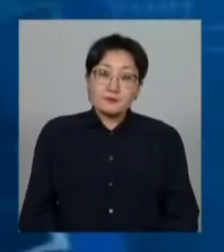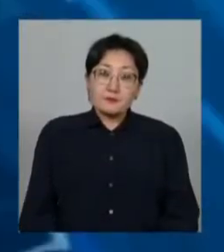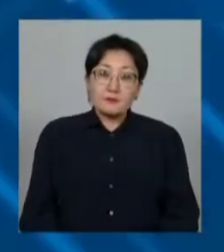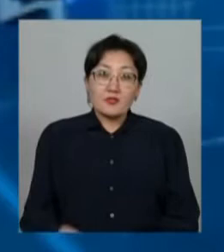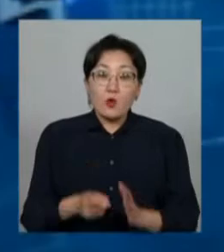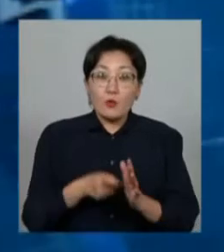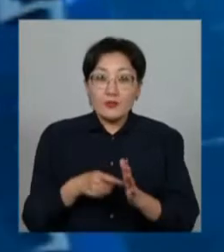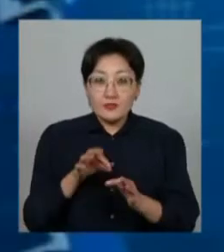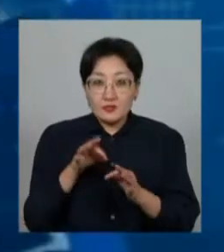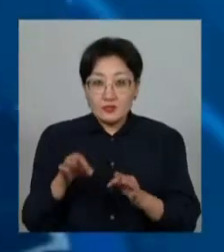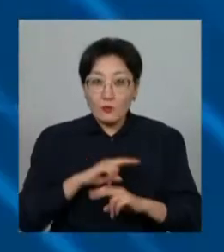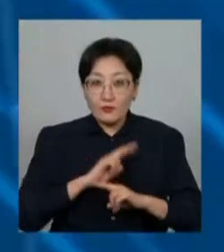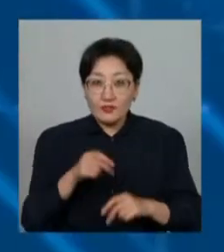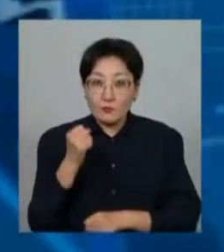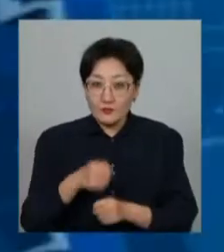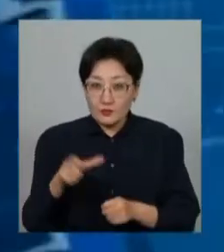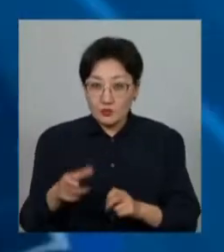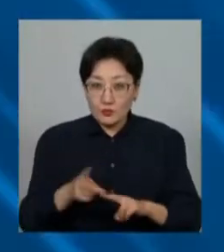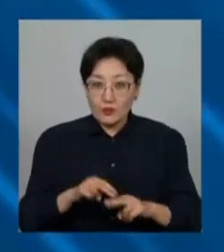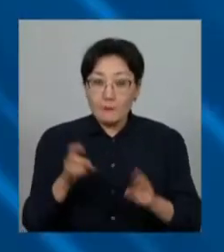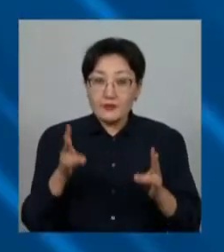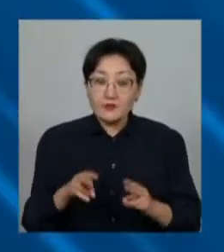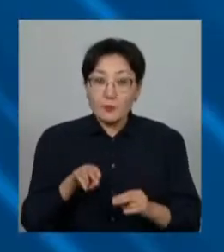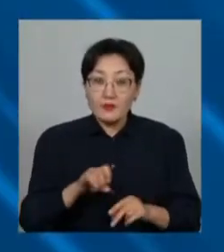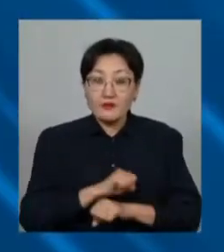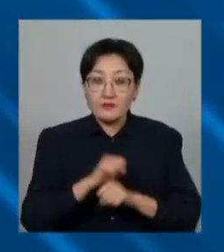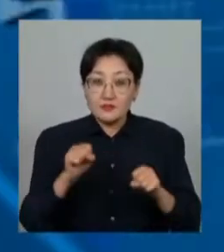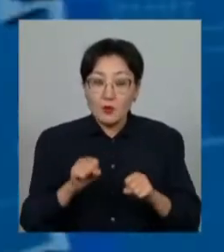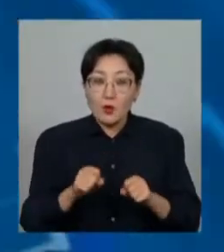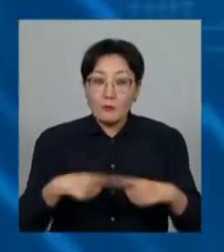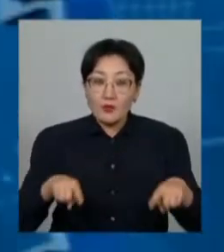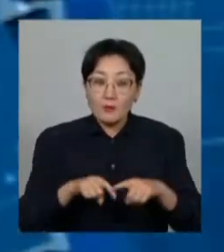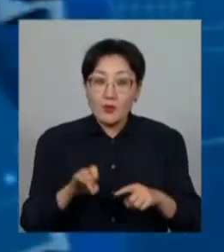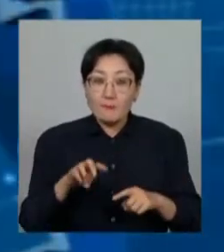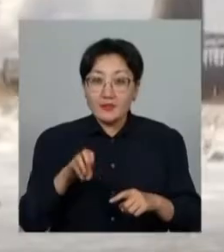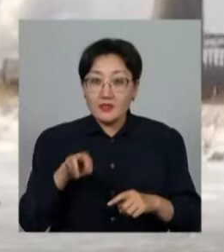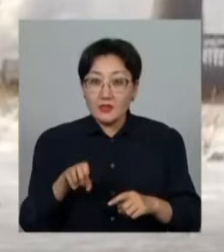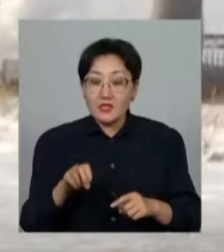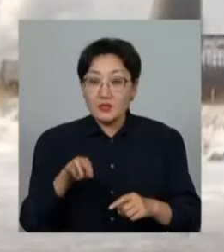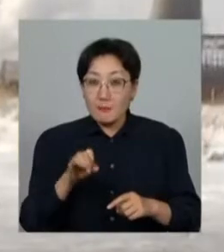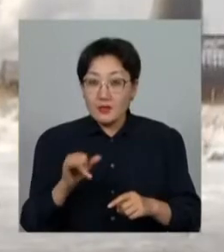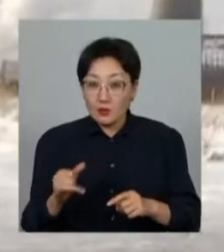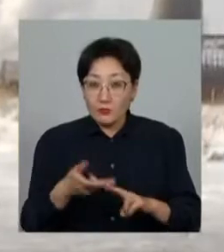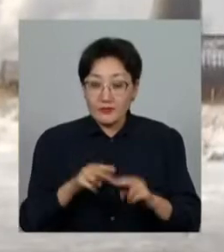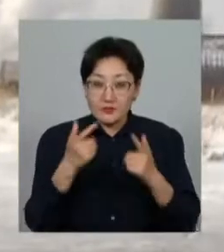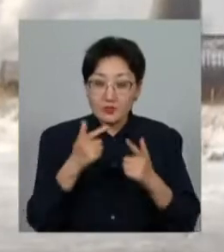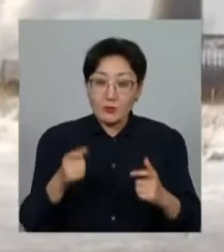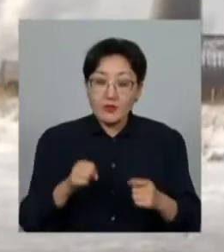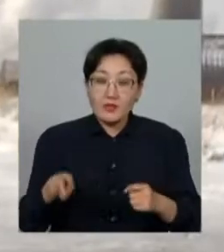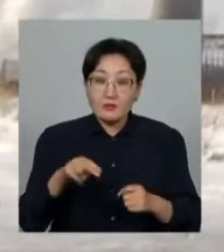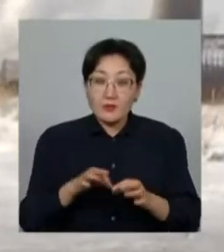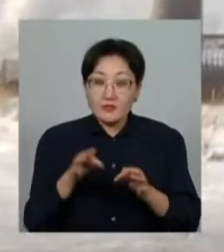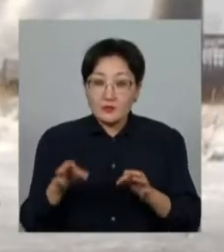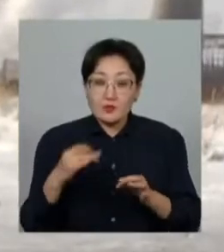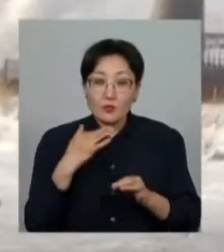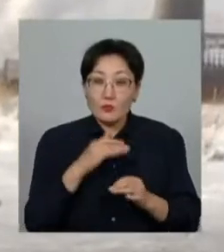В Карагандинской области скончался рабочий, который пострадал при взрыве на предприятии ArcelorMittal Темиртау. Об этом сообщили в администрации